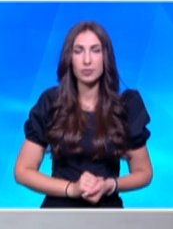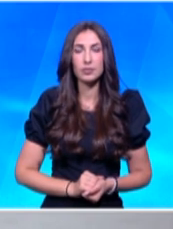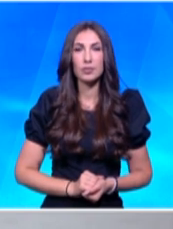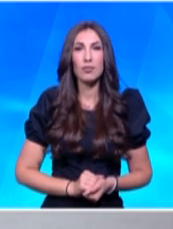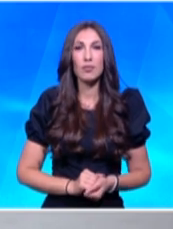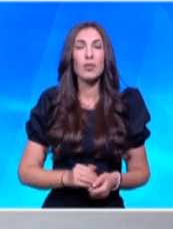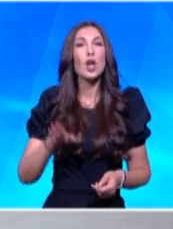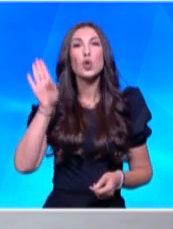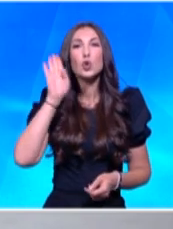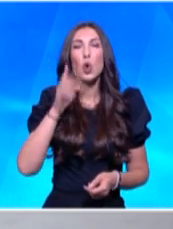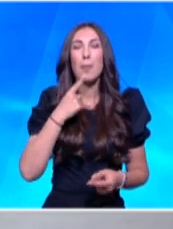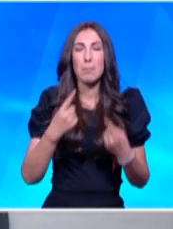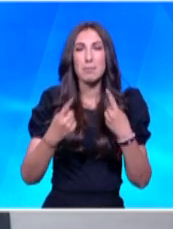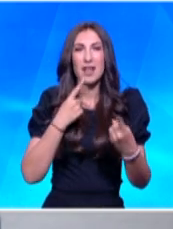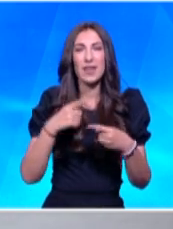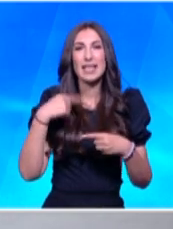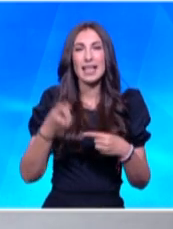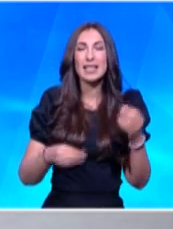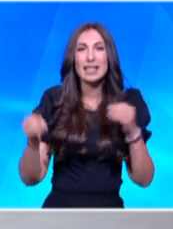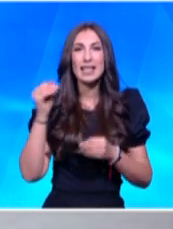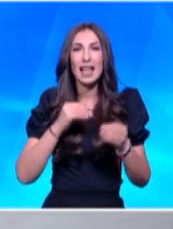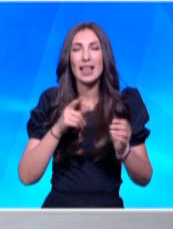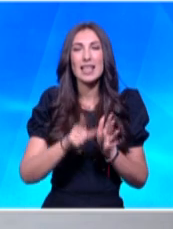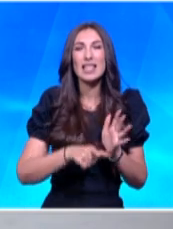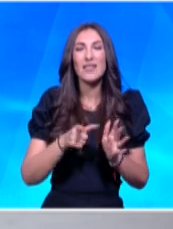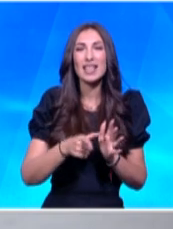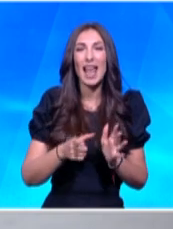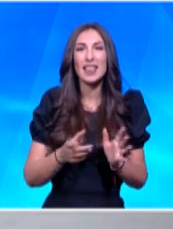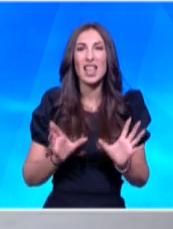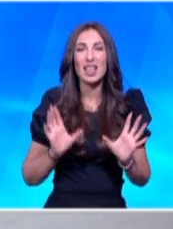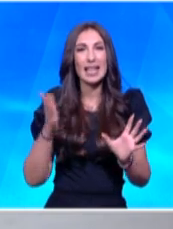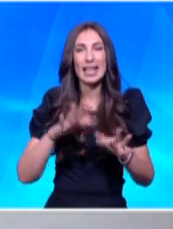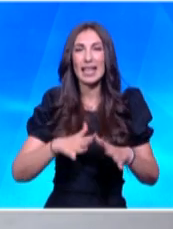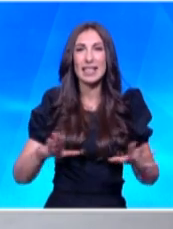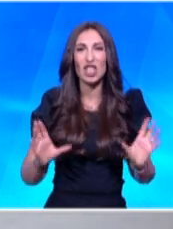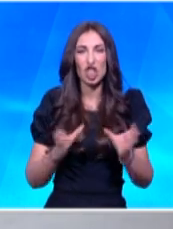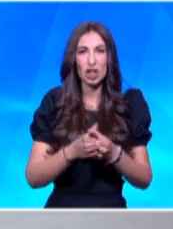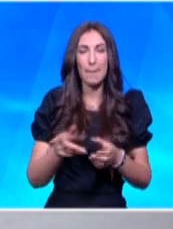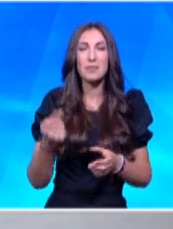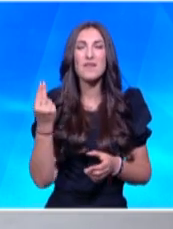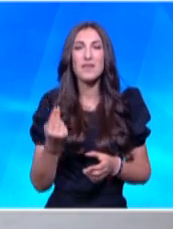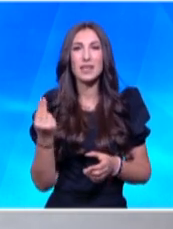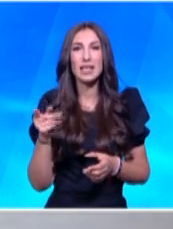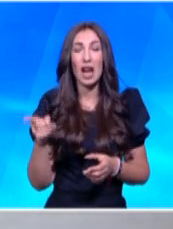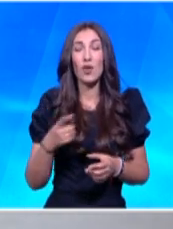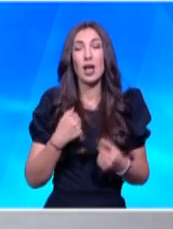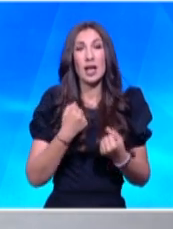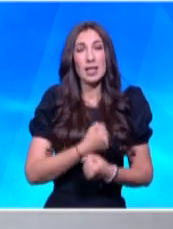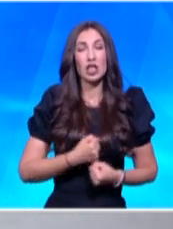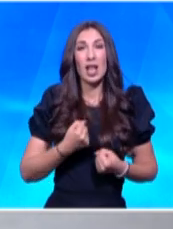Уважаеми зрители, чухме брифинг след заседанието на извънредния кризисен щаб, който беше създаден от властите в Царево. За